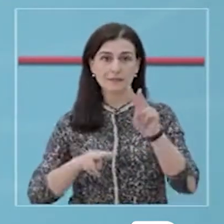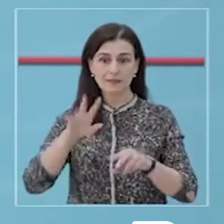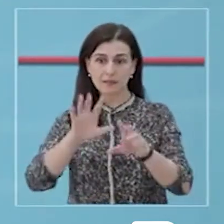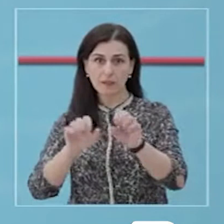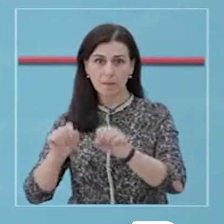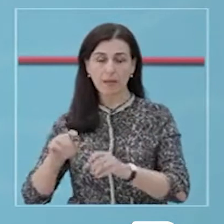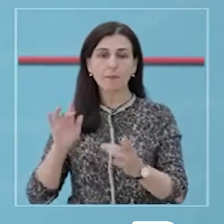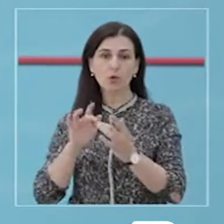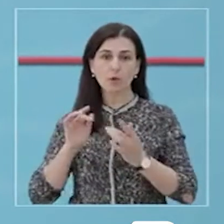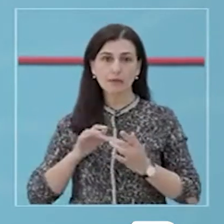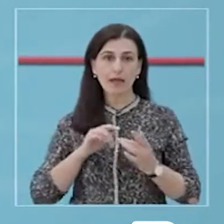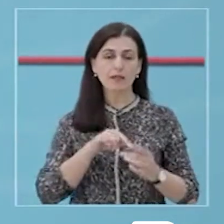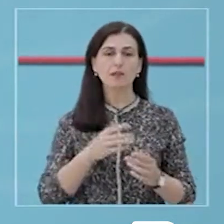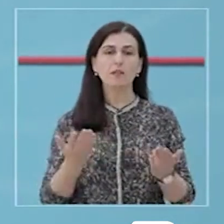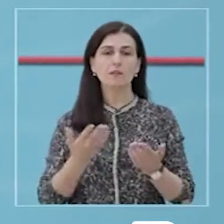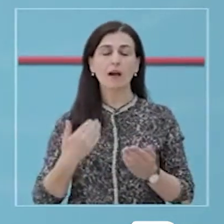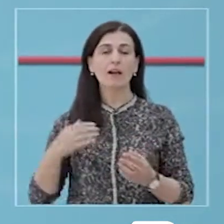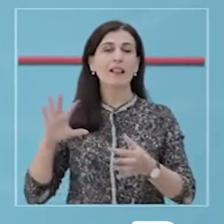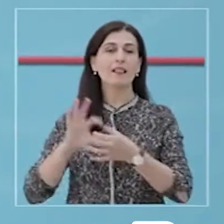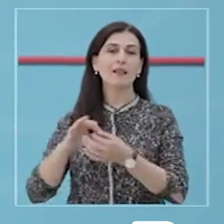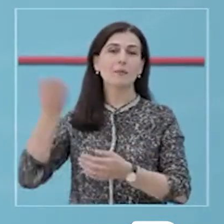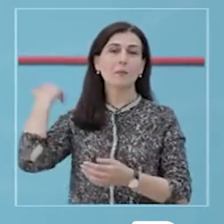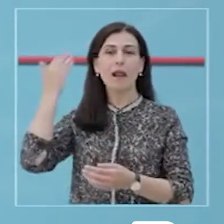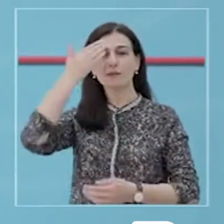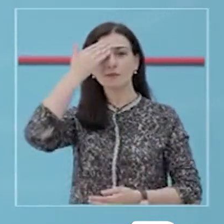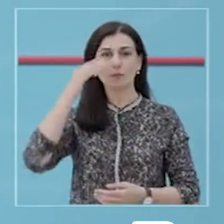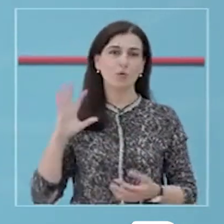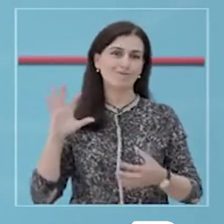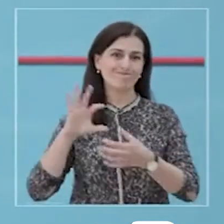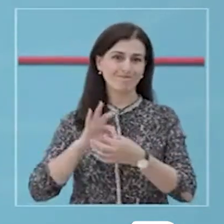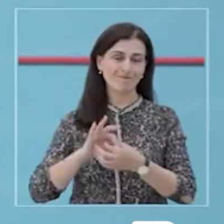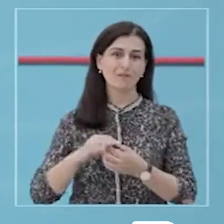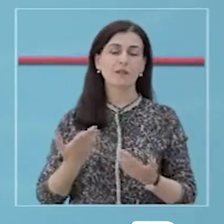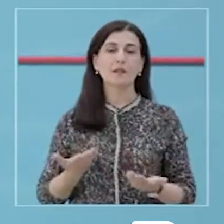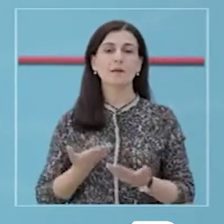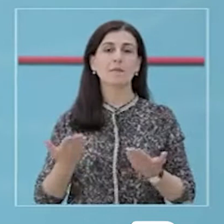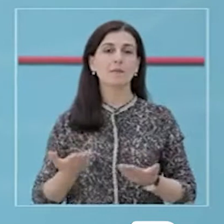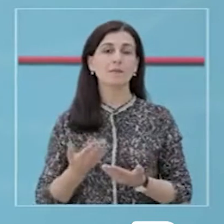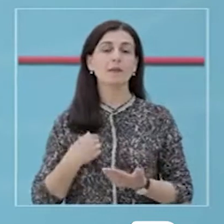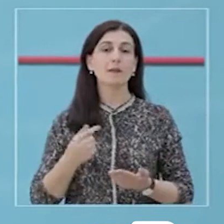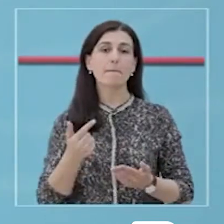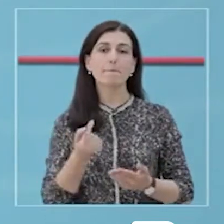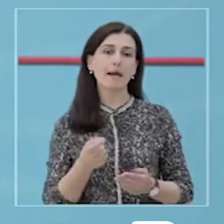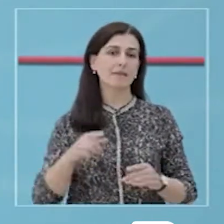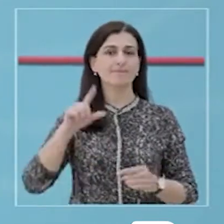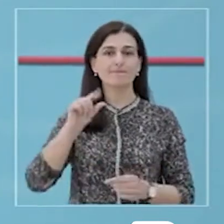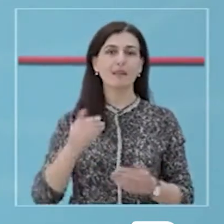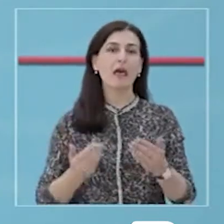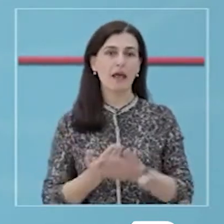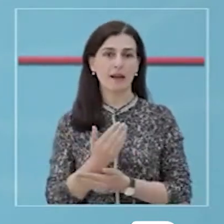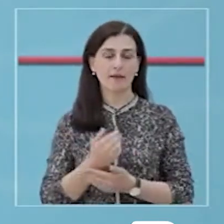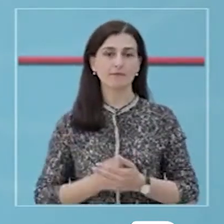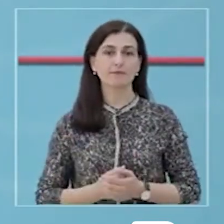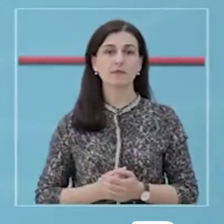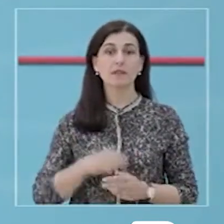se shumica e rasteve janë kontakte të rasteve pozitive dhe vetëm disa janë raste të reja. Hetimi epidemiologjik është duke